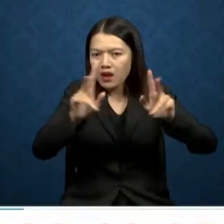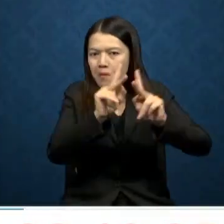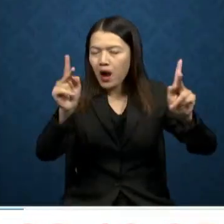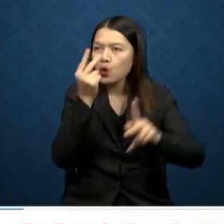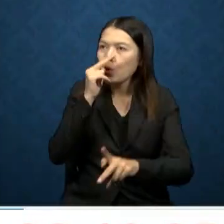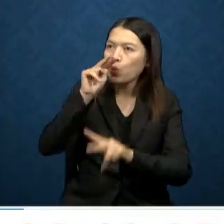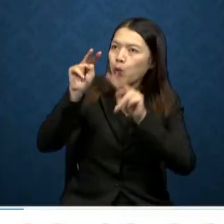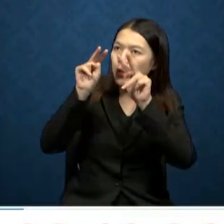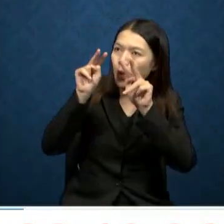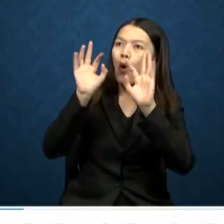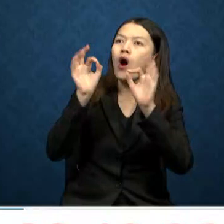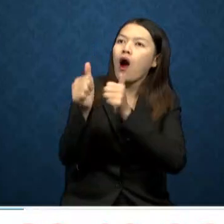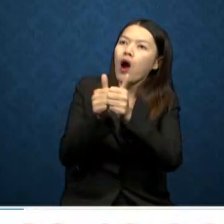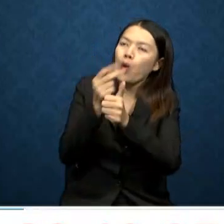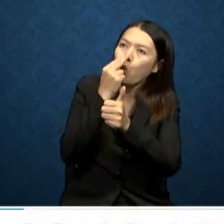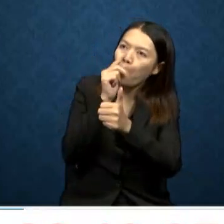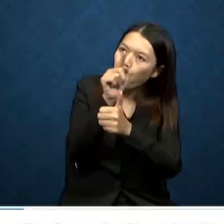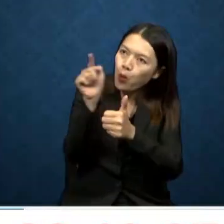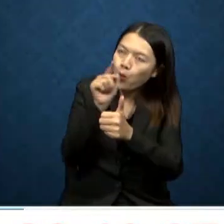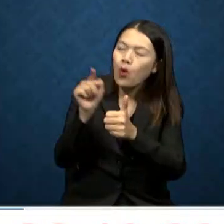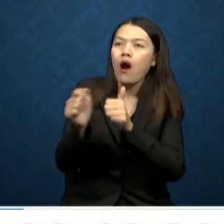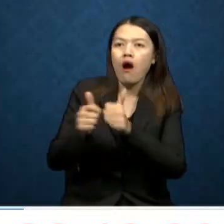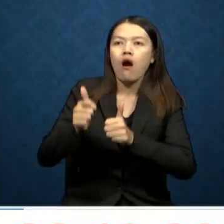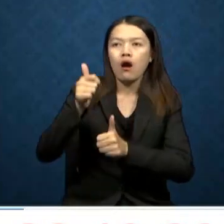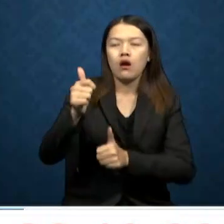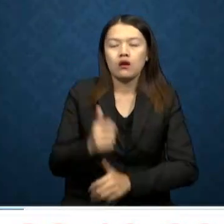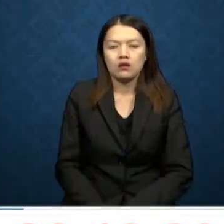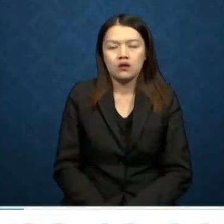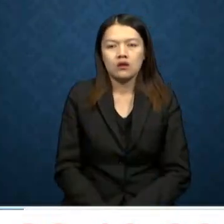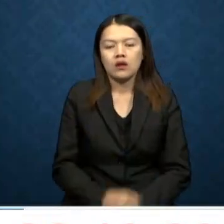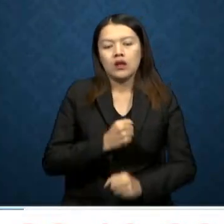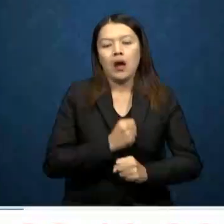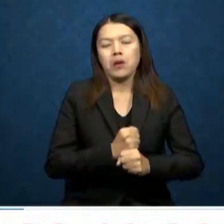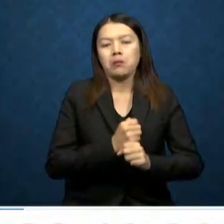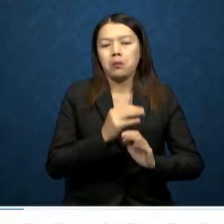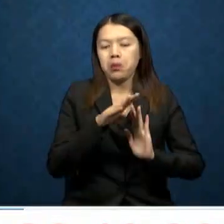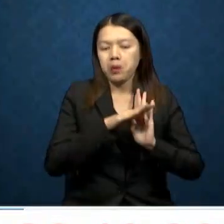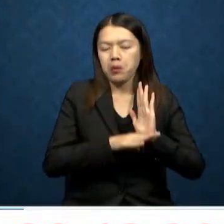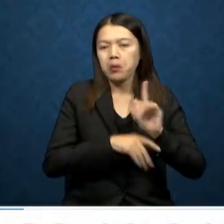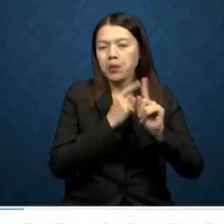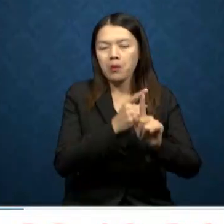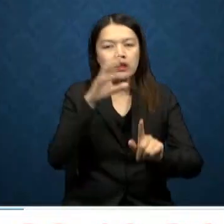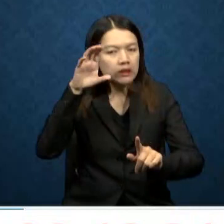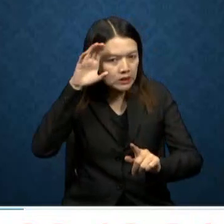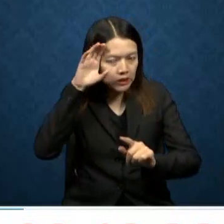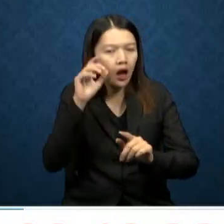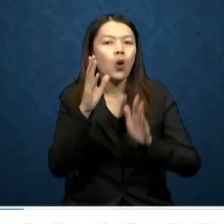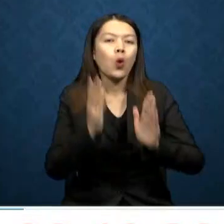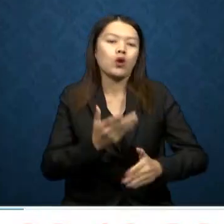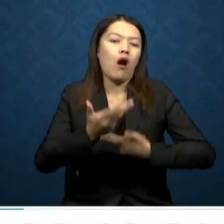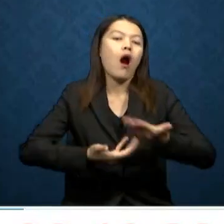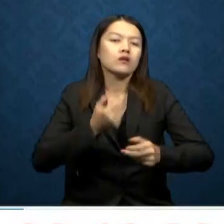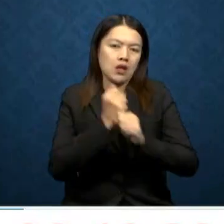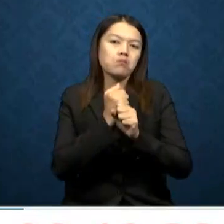พิจารณาผลการประกวดราคาการดำเนินการดังกล่าวจะเป็นการสร้างความเชื่อมั่นให้กับผู้ประกอบการ